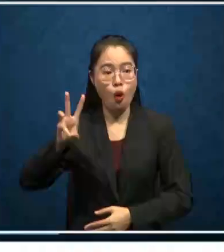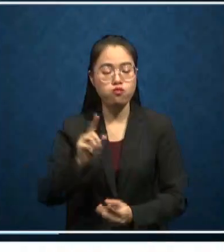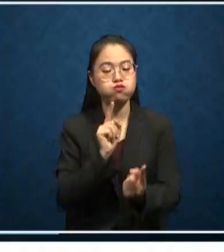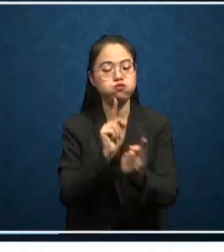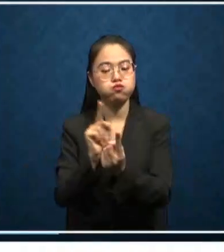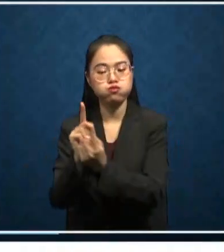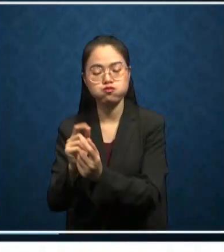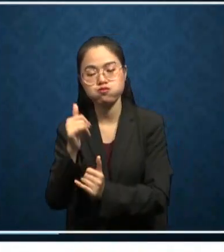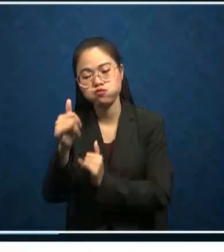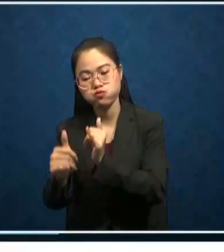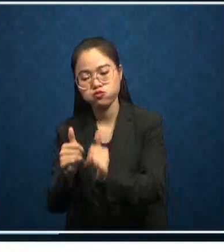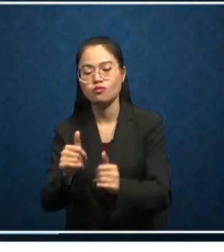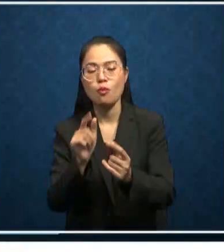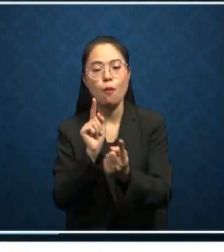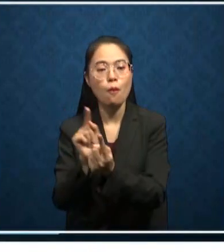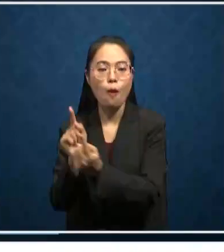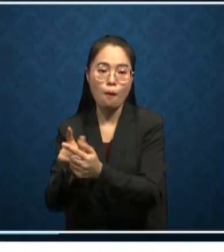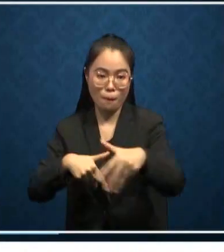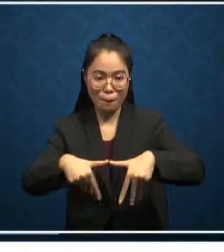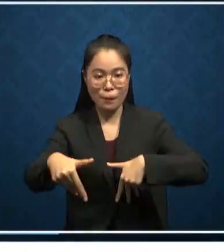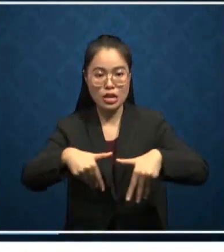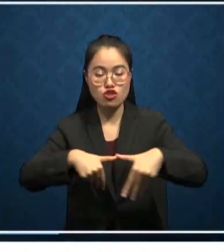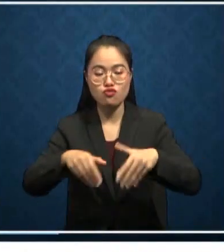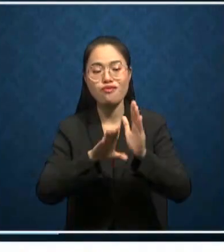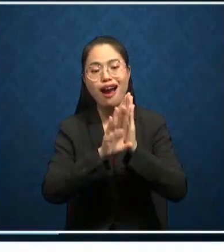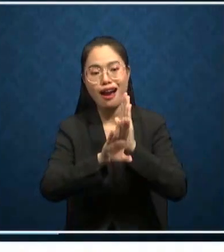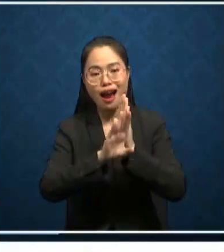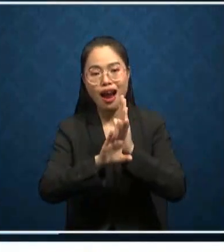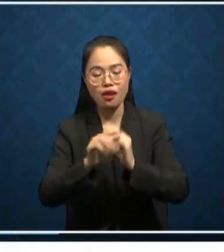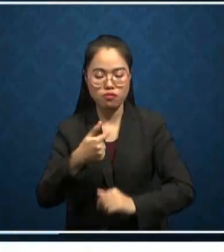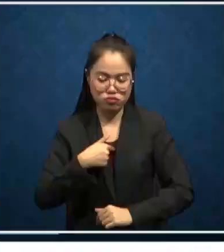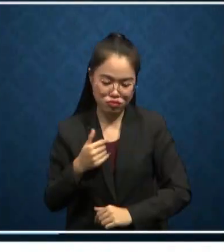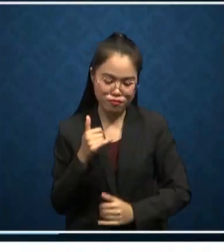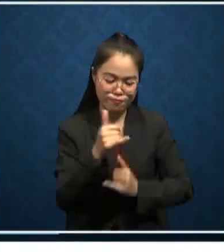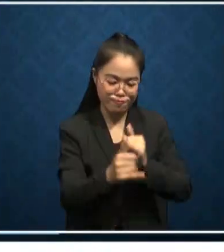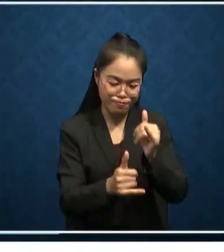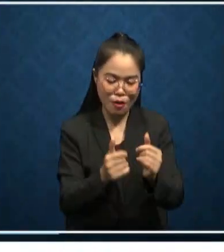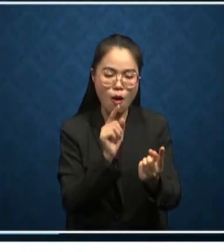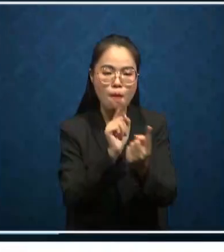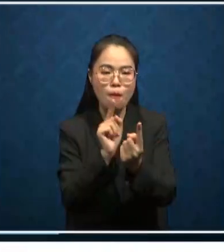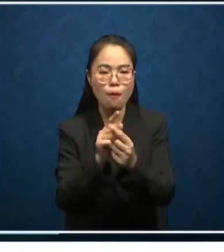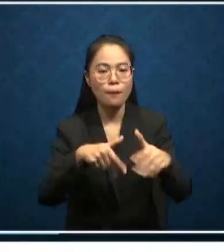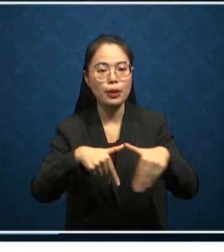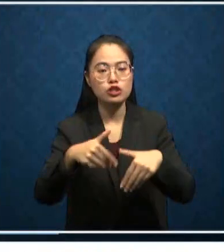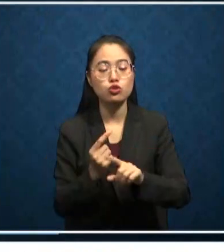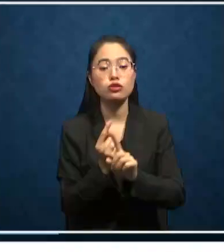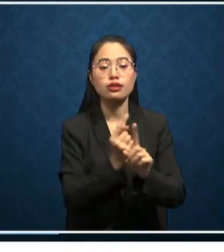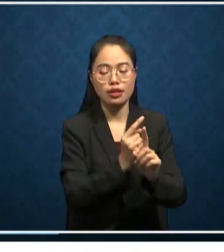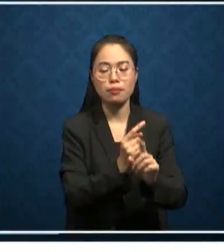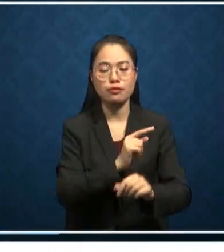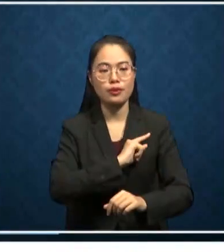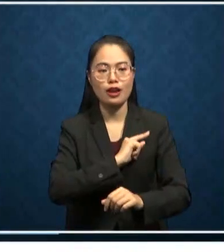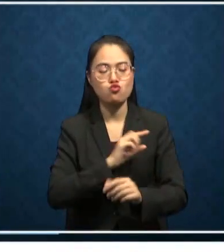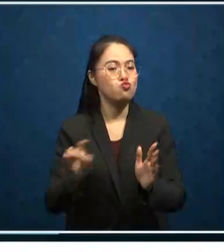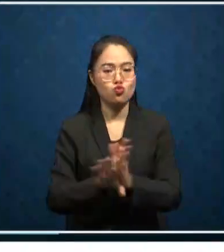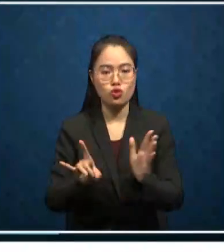นะอีสานตอนล่างนะครับได้ร่วมกันเดินทางไปพบพี่น้องประชาชนตามหน้าที่ของเรานะฮะเอ่อครั้งสุด